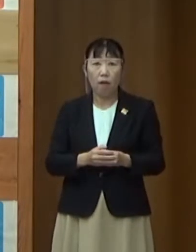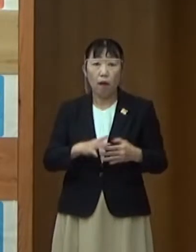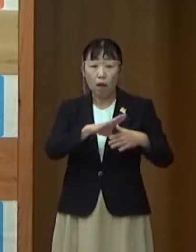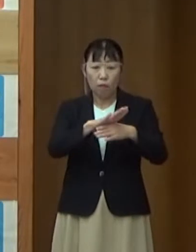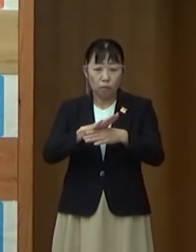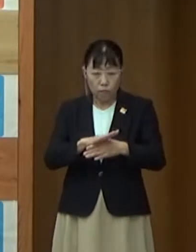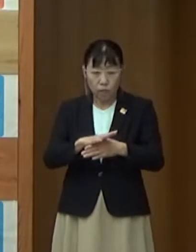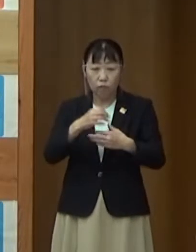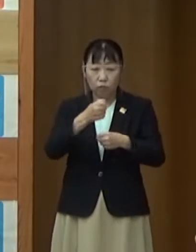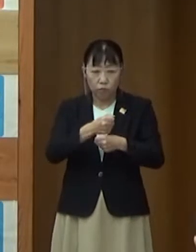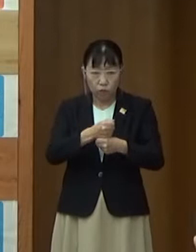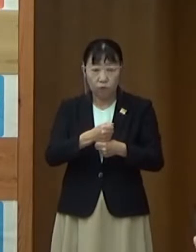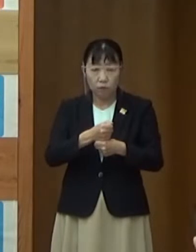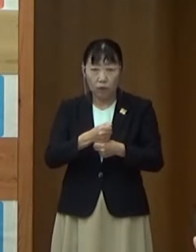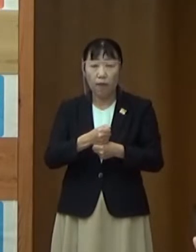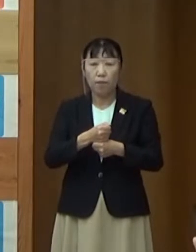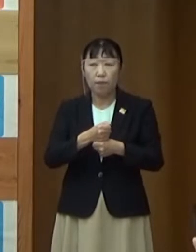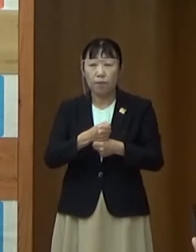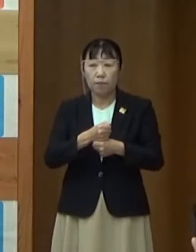書で、